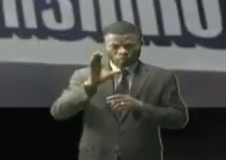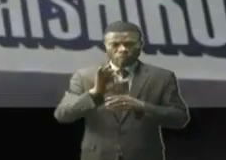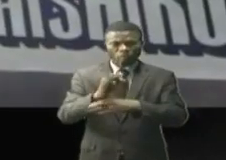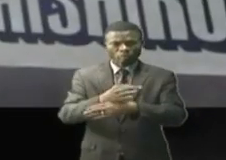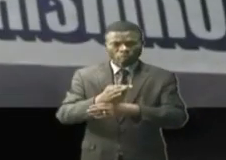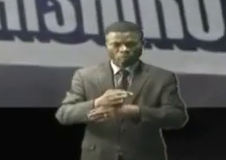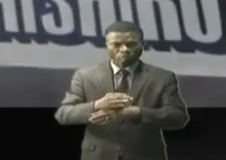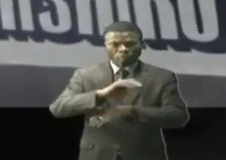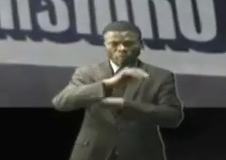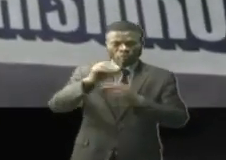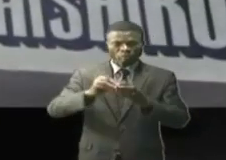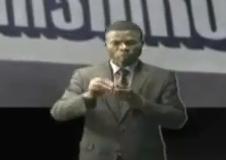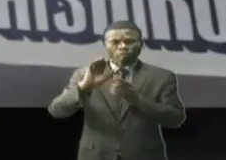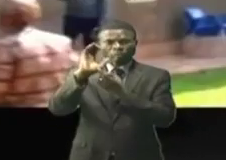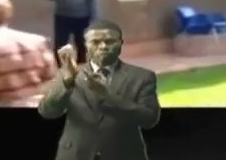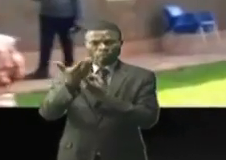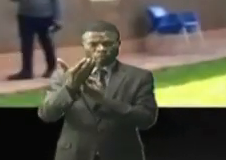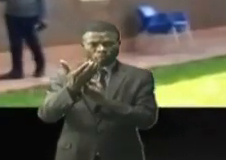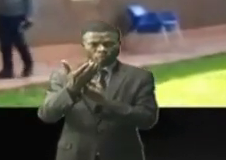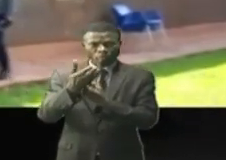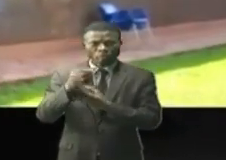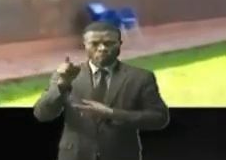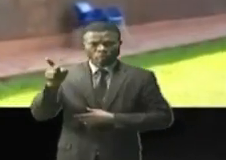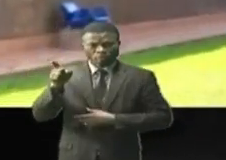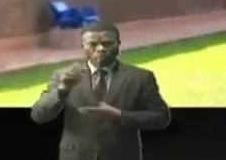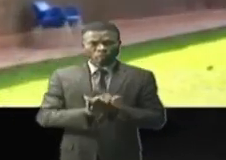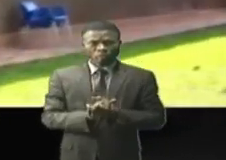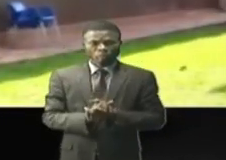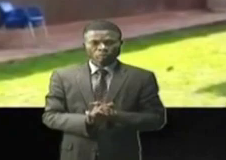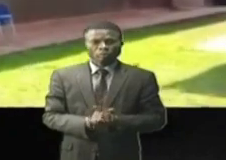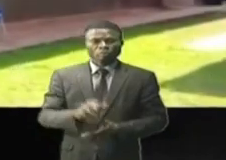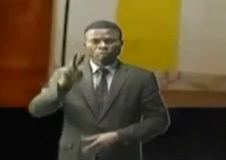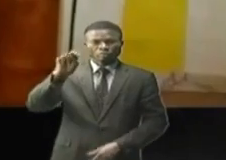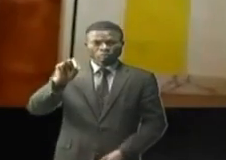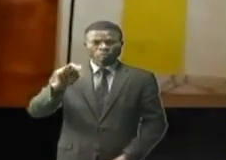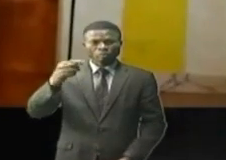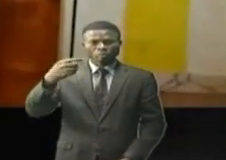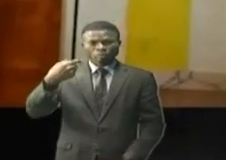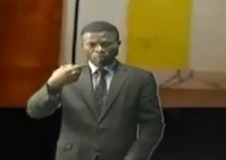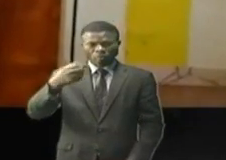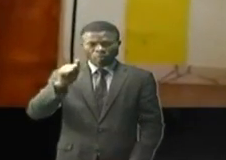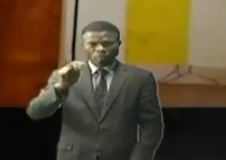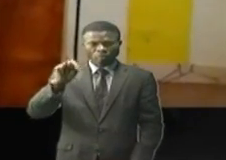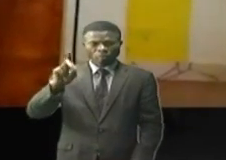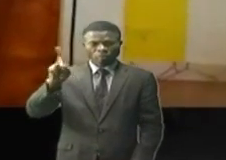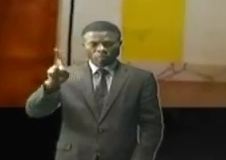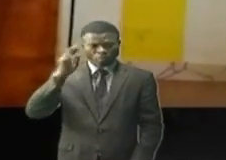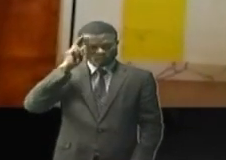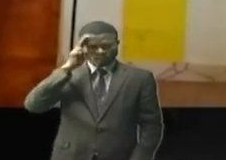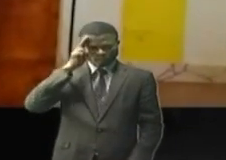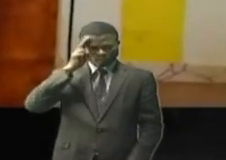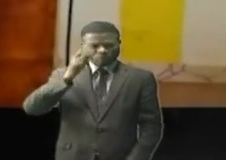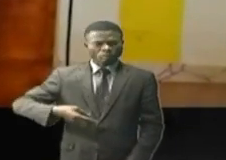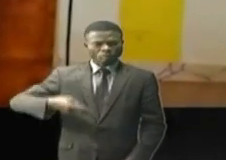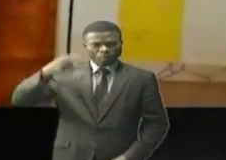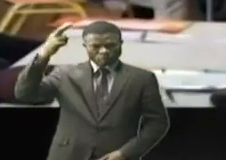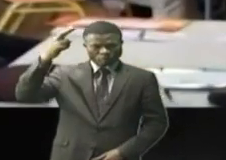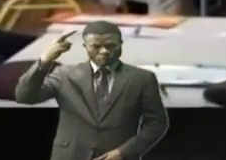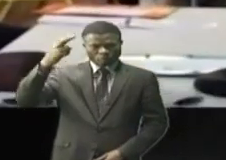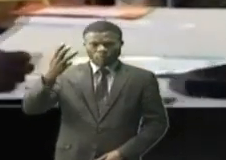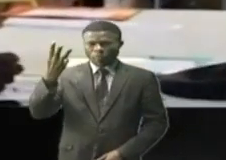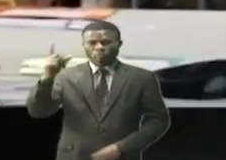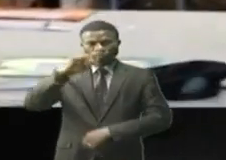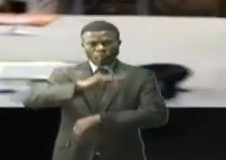le centre culturel mentionné Tarsi Chibangu en Gandajika abrite une réflexion scientifique de haut niveau et cela pendant